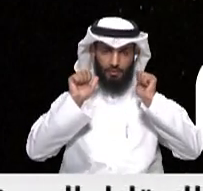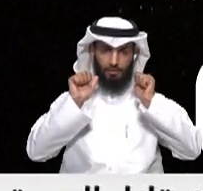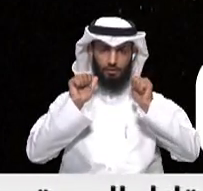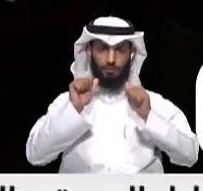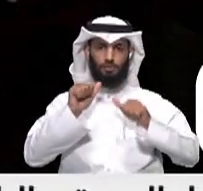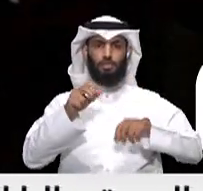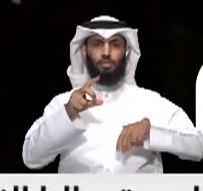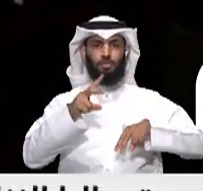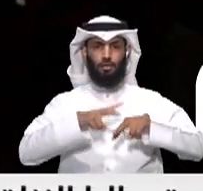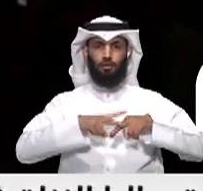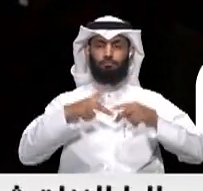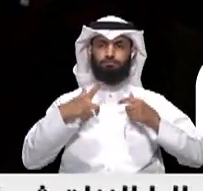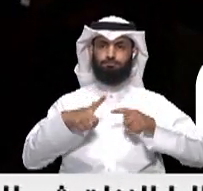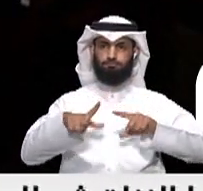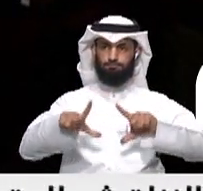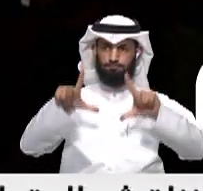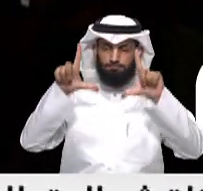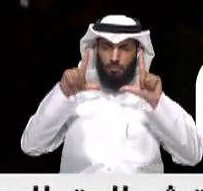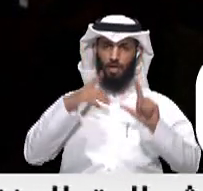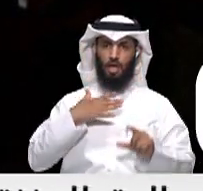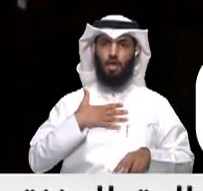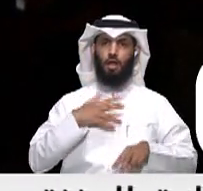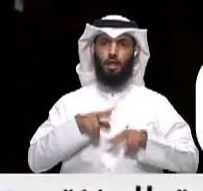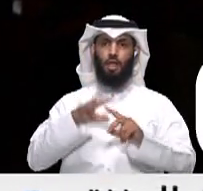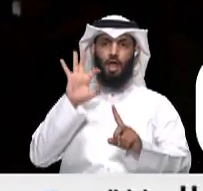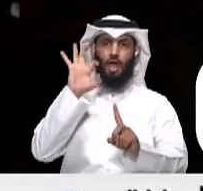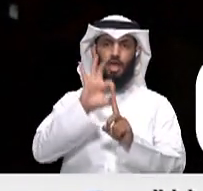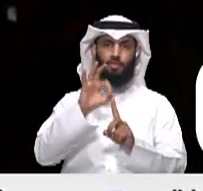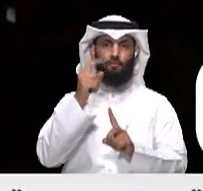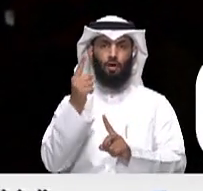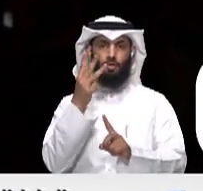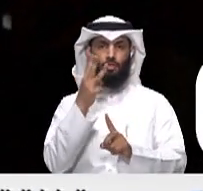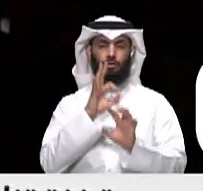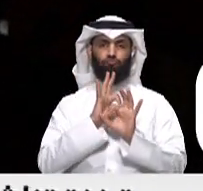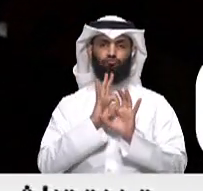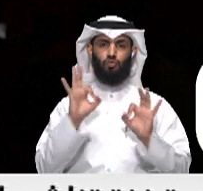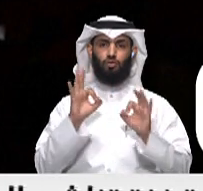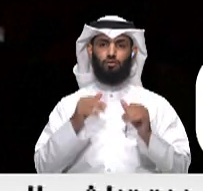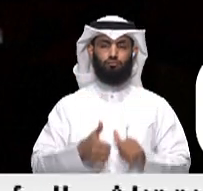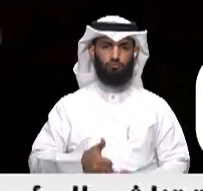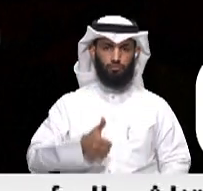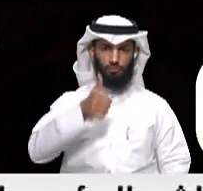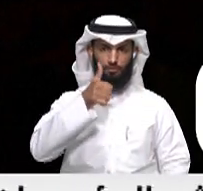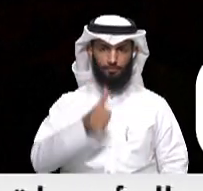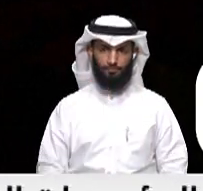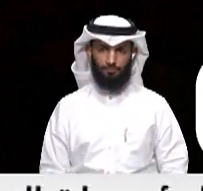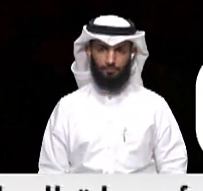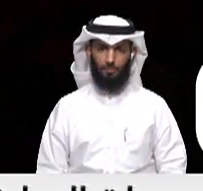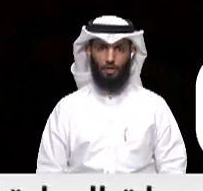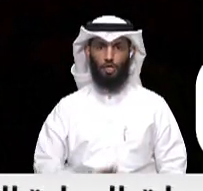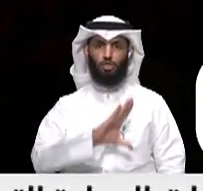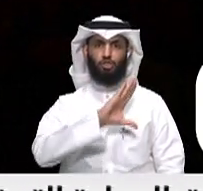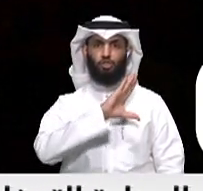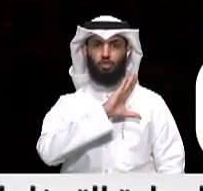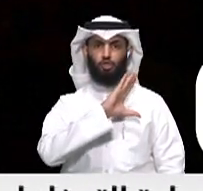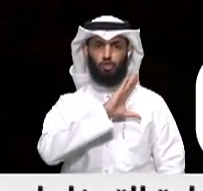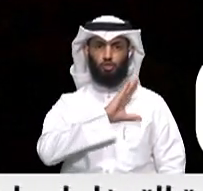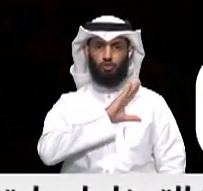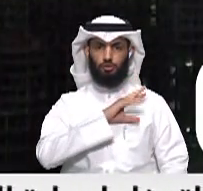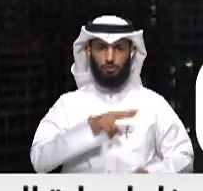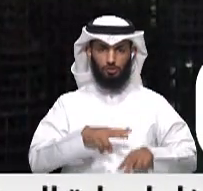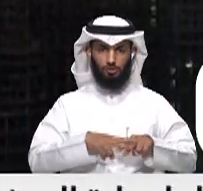حققت جميع أهدافها في الهجوم الذي بدأ قبيل الساعة 2 فجرا. وبينما تحدث جيش الاحتلال عن مهاجمة أكثر